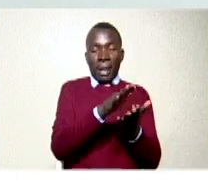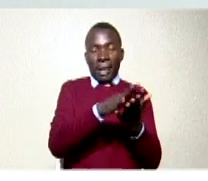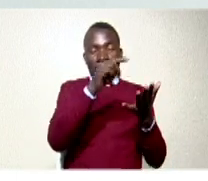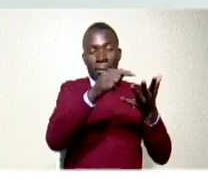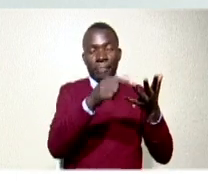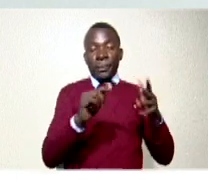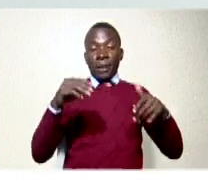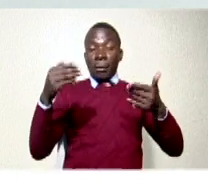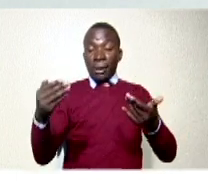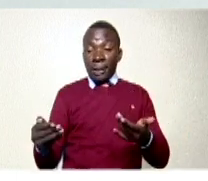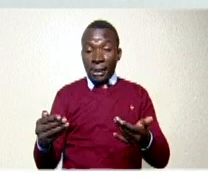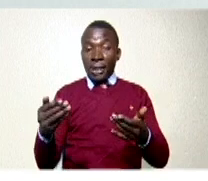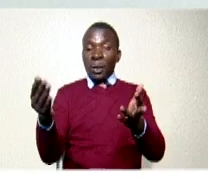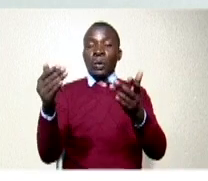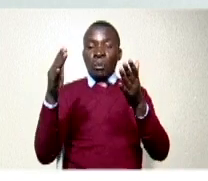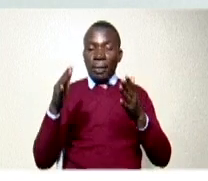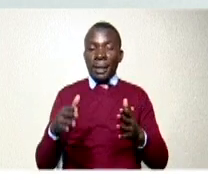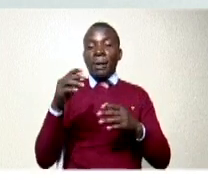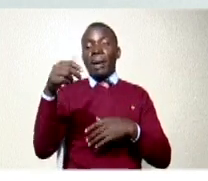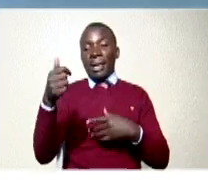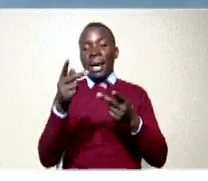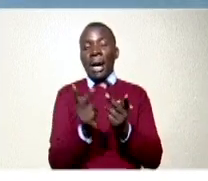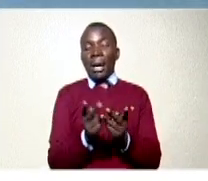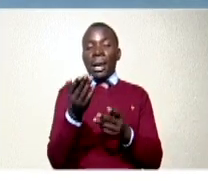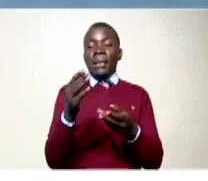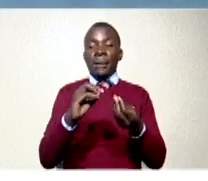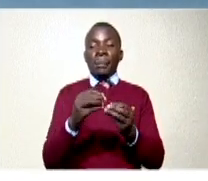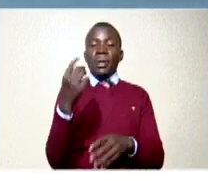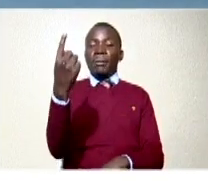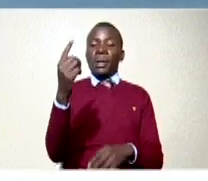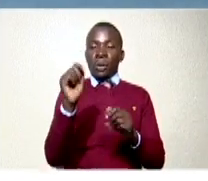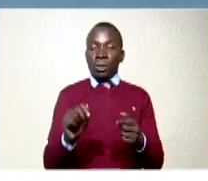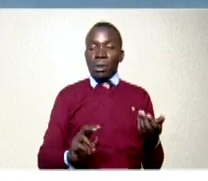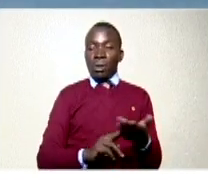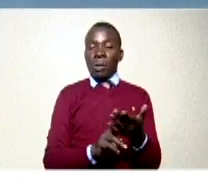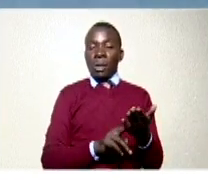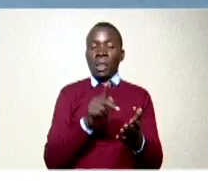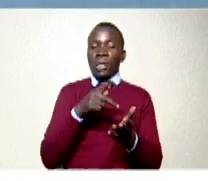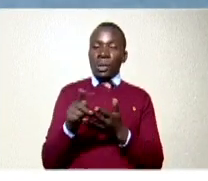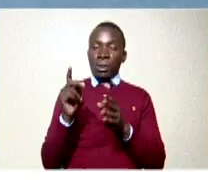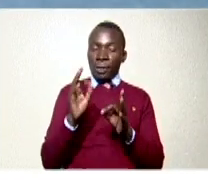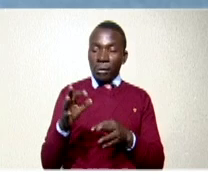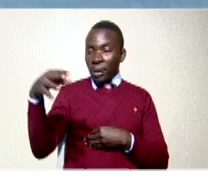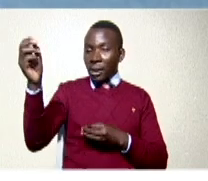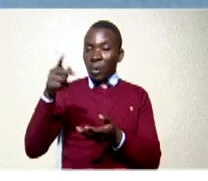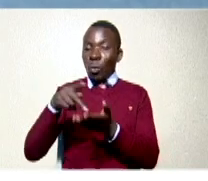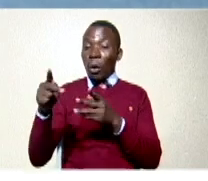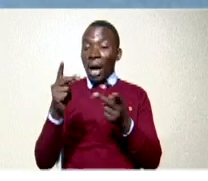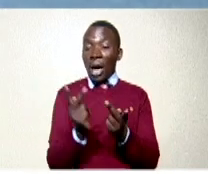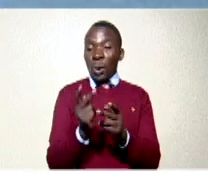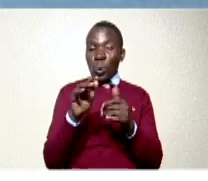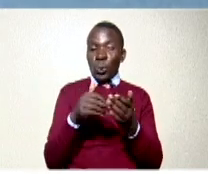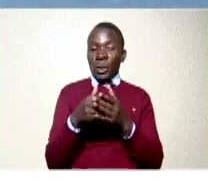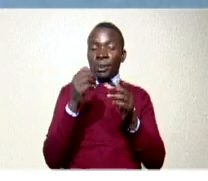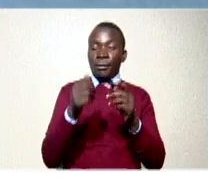ndi umukiriya wa hehe hazaba hari nimero imwe nshobora gukoresha kwishyura ibicuruzwa ngiye kugura ahantu ari hose bizatuma